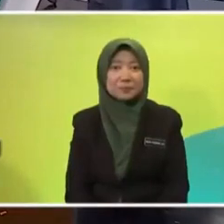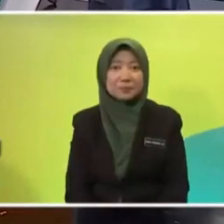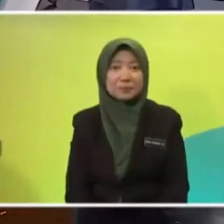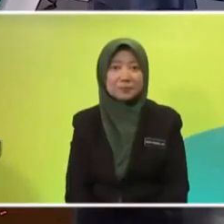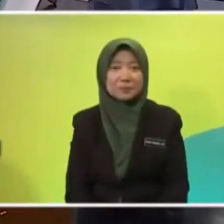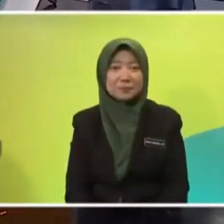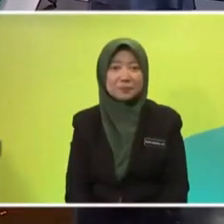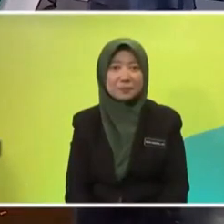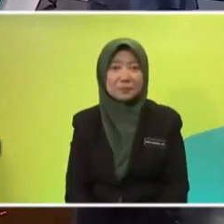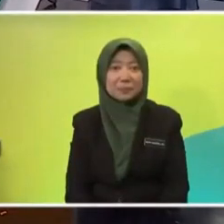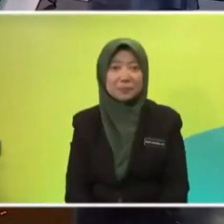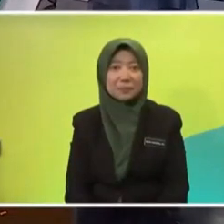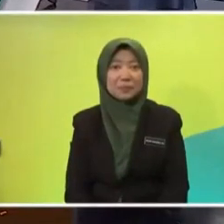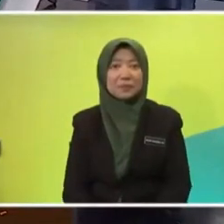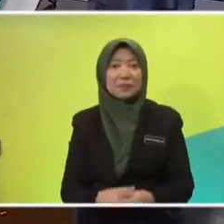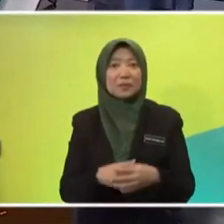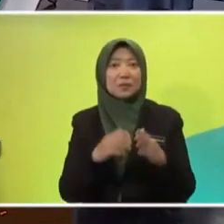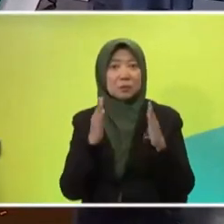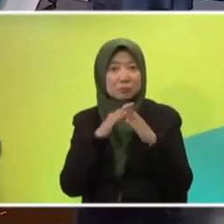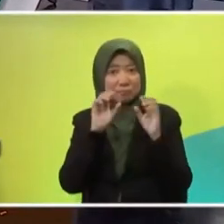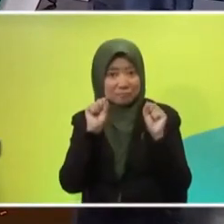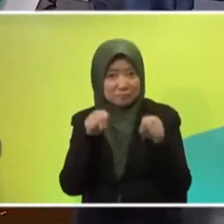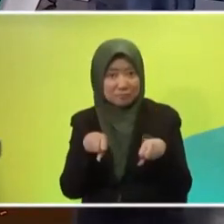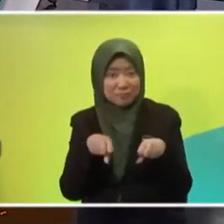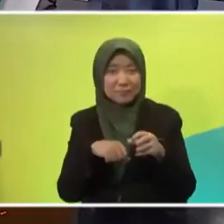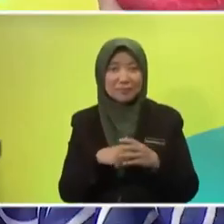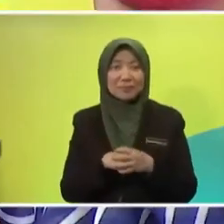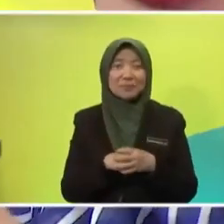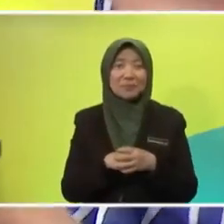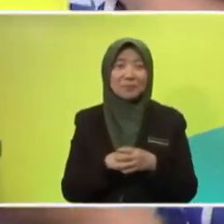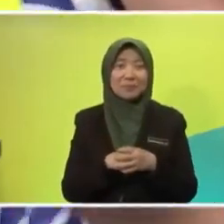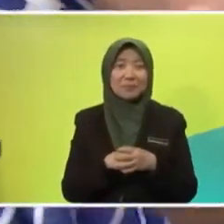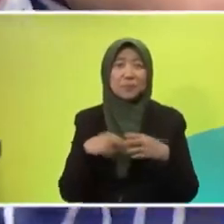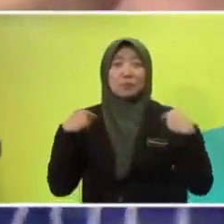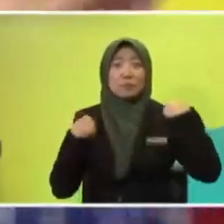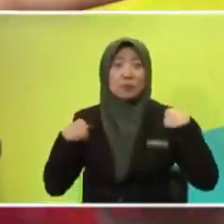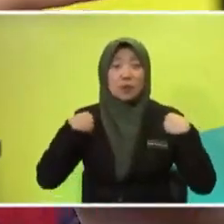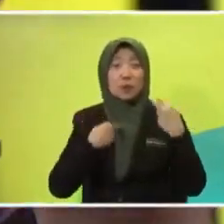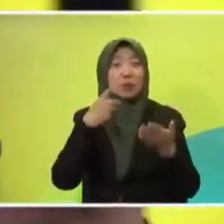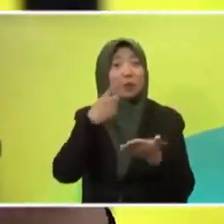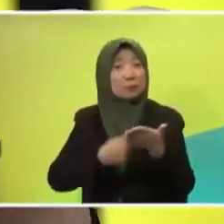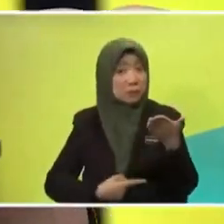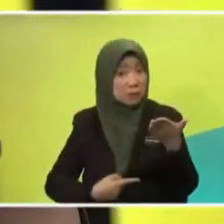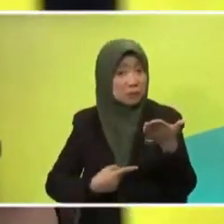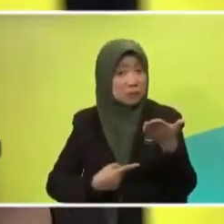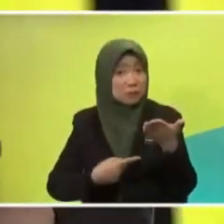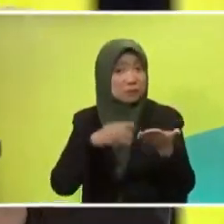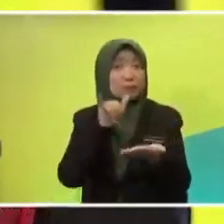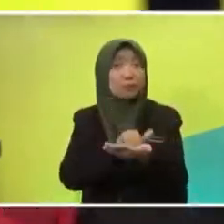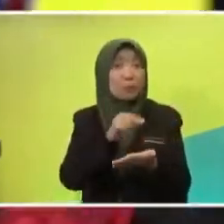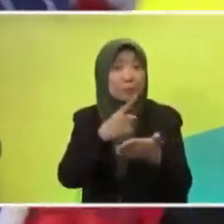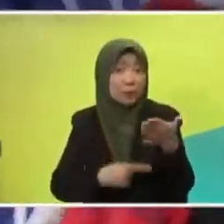Wah, agaknya murid-murid kat rumah boleh ini teka dia. Ataupun tak. Haiwan apakah ini? Apa itu,